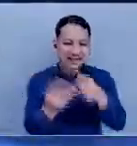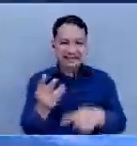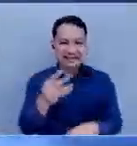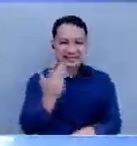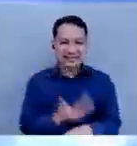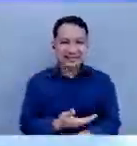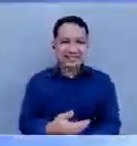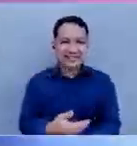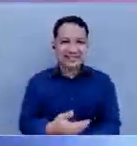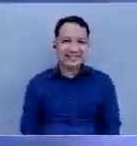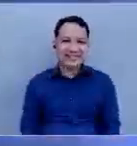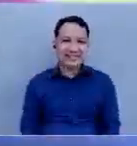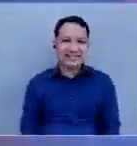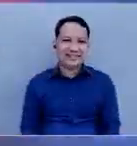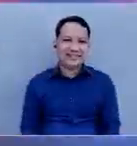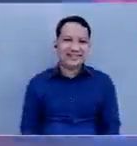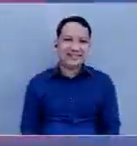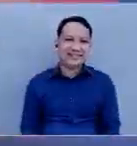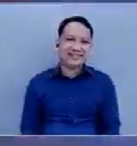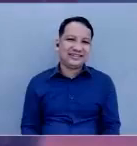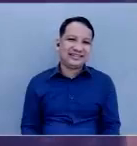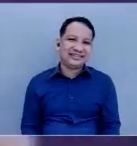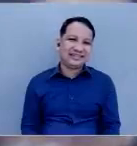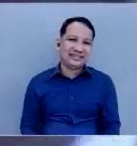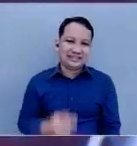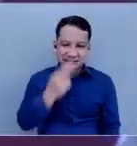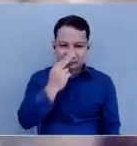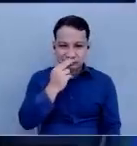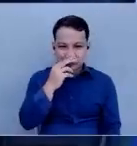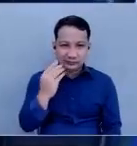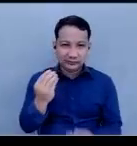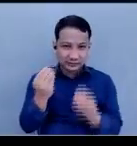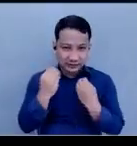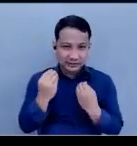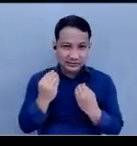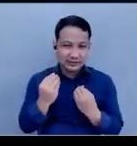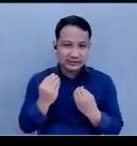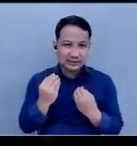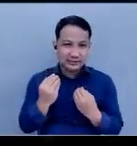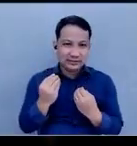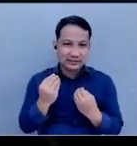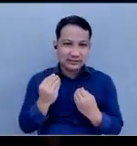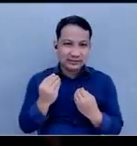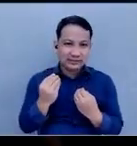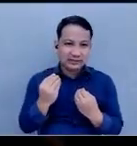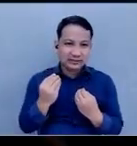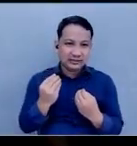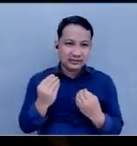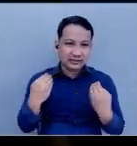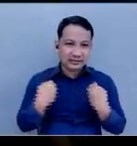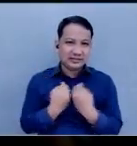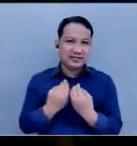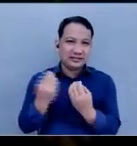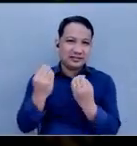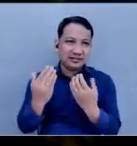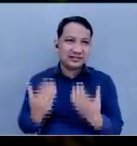Hindi mo joke lang. Ano yung itinuro sa inyo ng yung mga, ano, mga mentor?